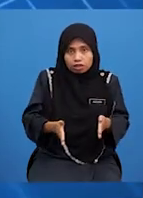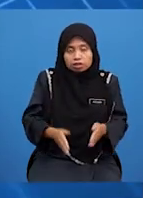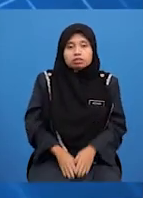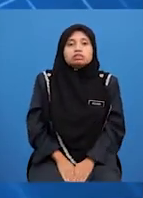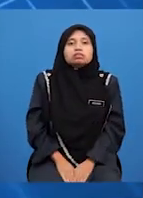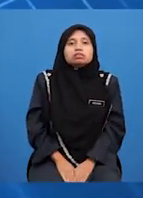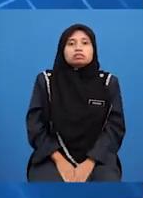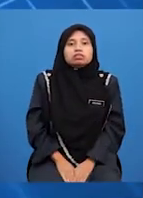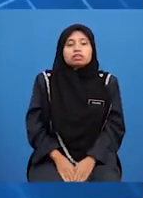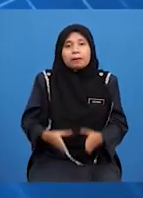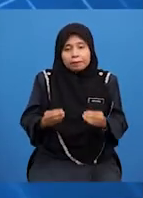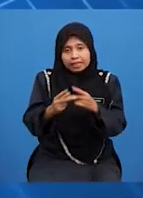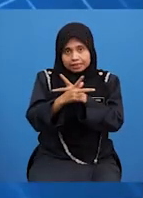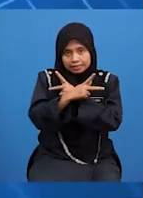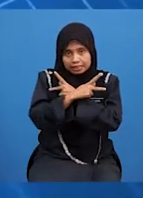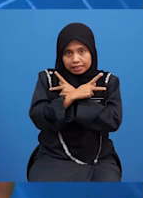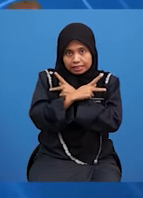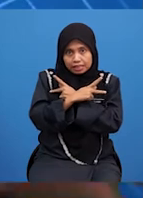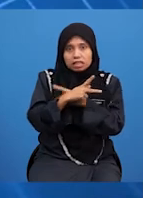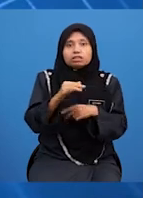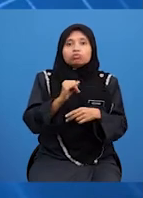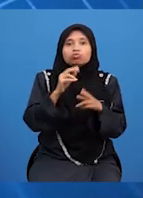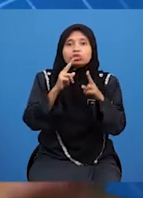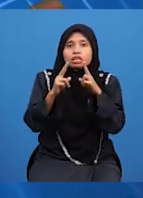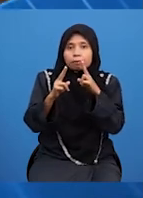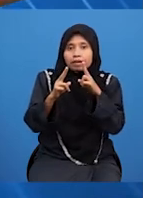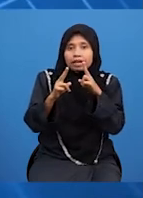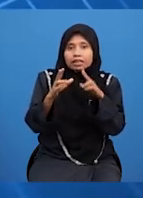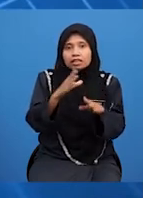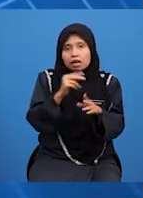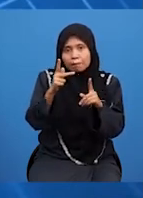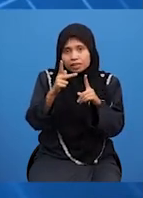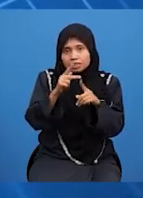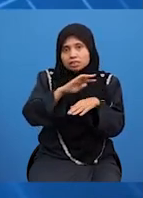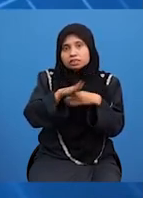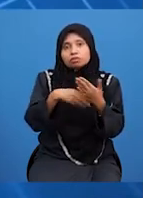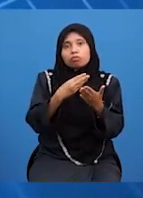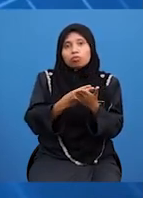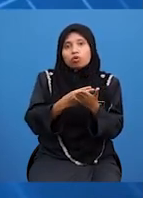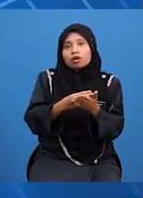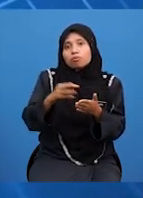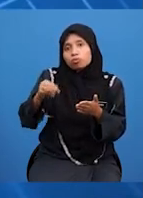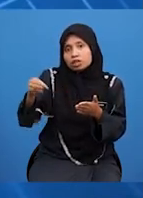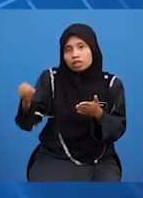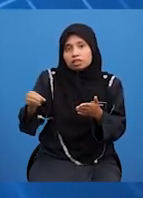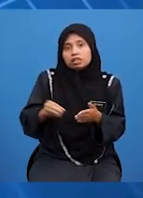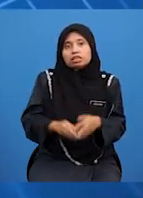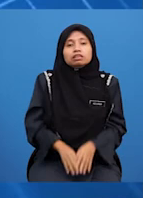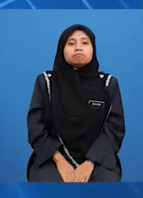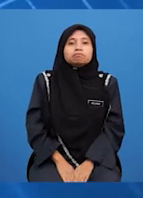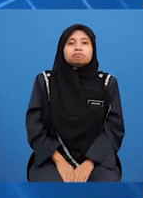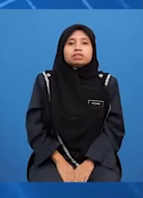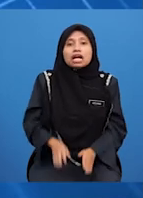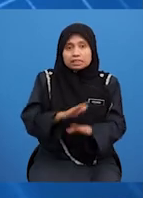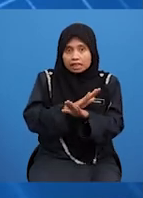Don, terima kasih banyak-banyak saya ucapkan kepada Cikgu Don dan juga pelajar-pelajar yang masih melekat di kaca TV. Pelajar-pelajar,